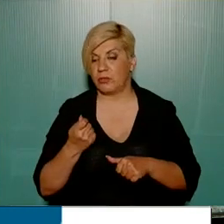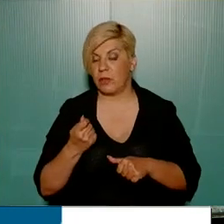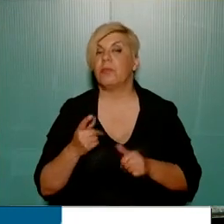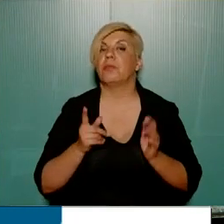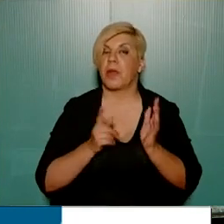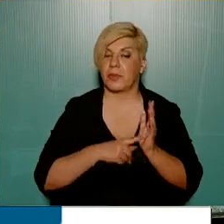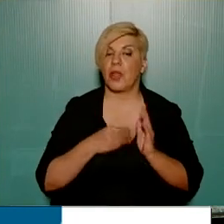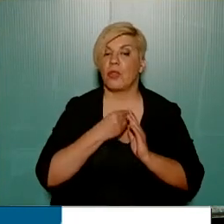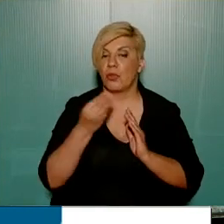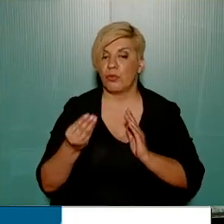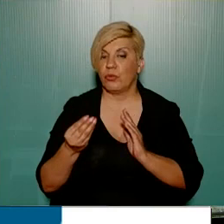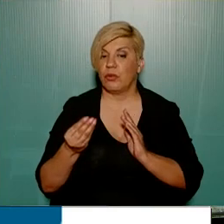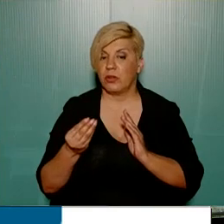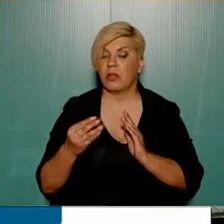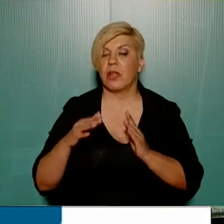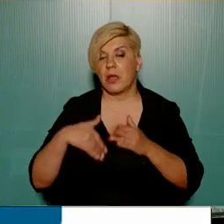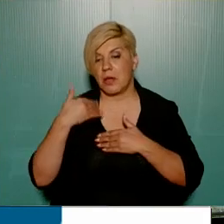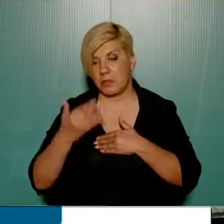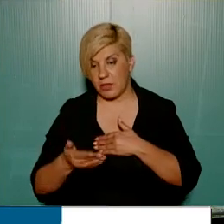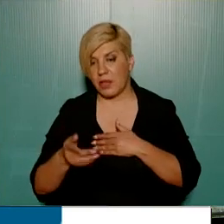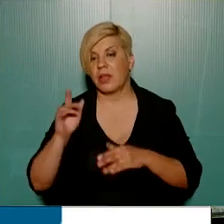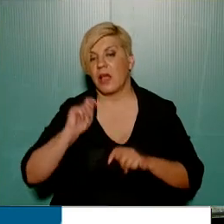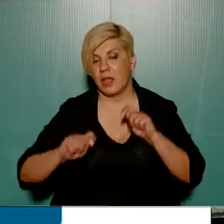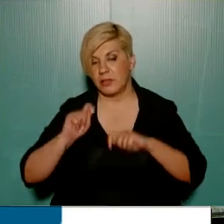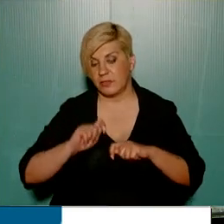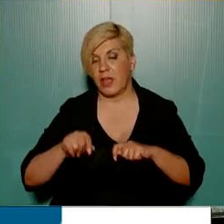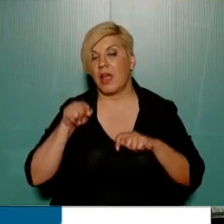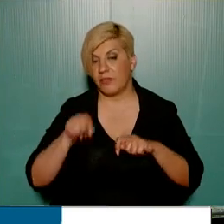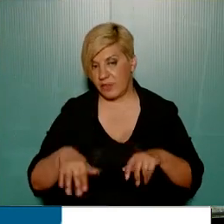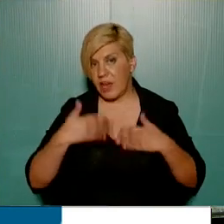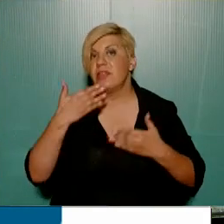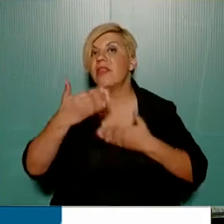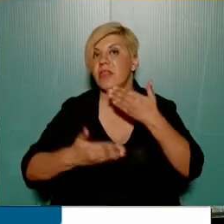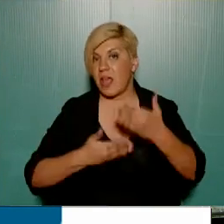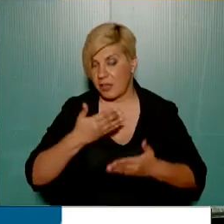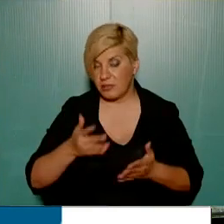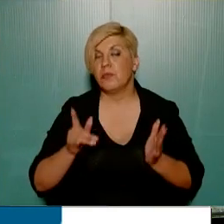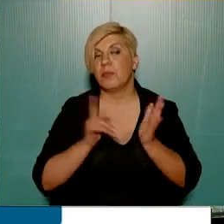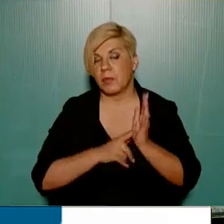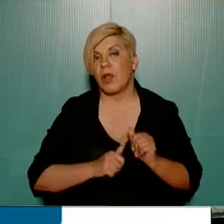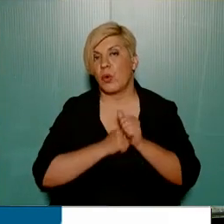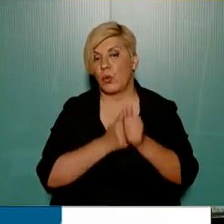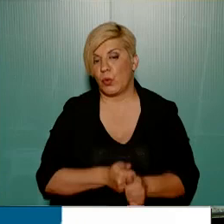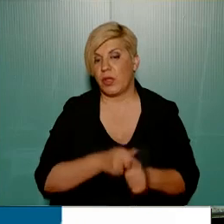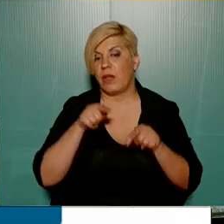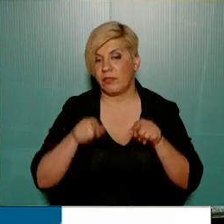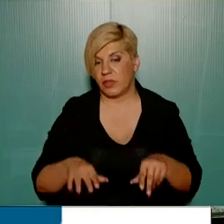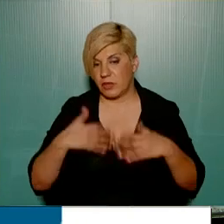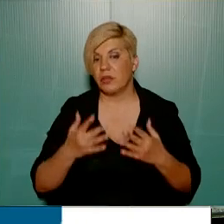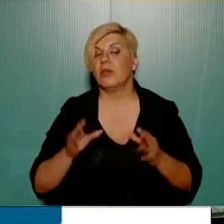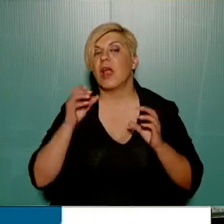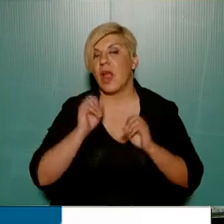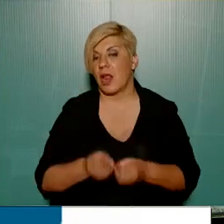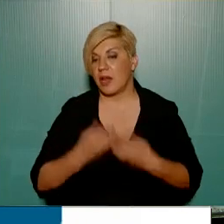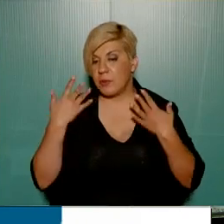διατεθούν για να γίνει ο διαγωνισμός, και μετά βέβαια για την κατασκευή. Αυτή είναι η διαδικασία που πρέπει να ακολουθηθεί. Αυτή είναι η ενημέρωση που